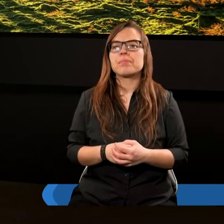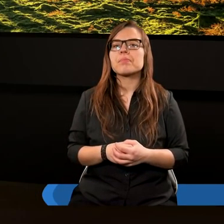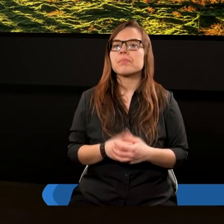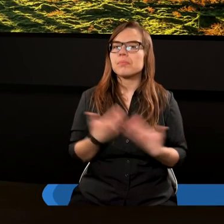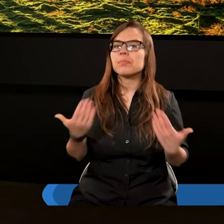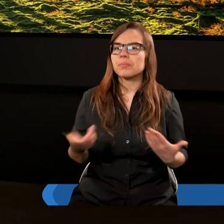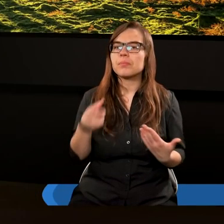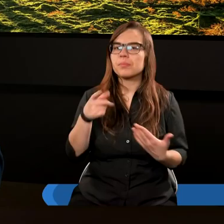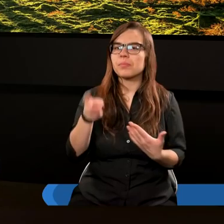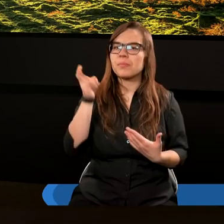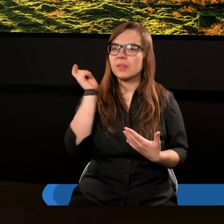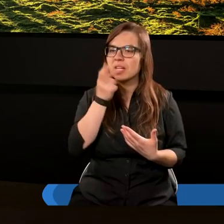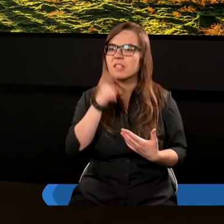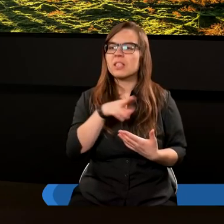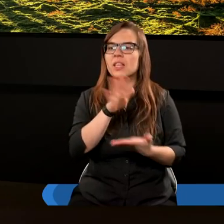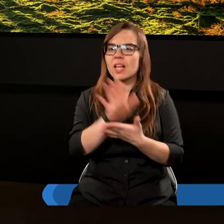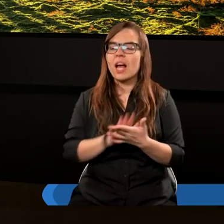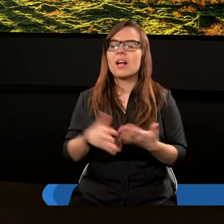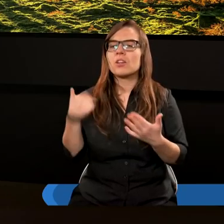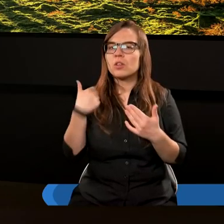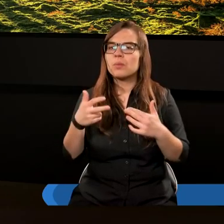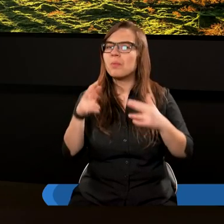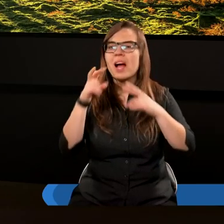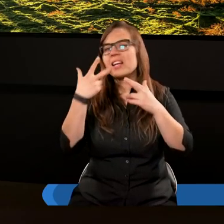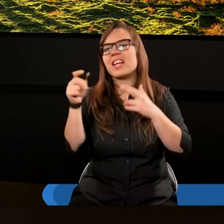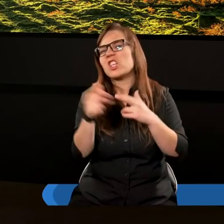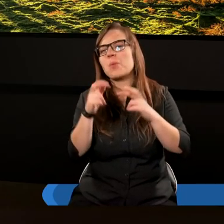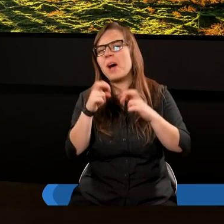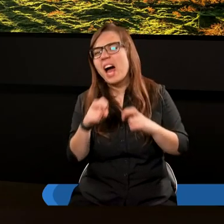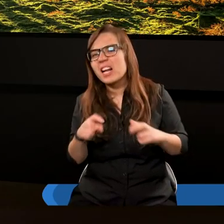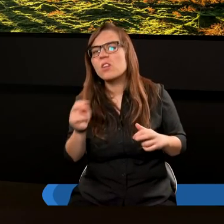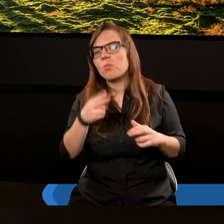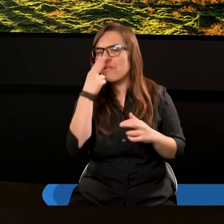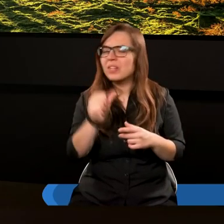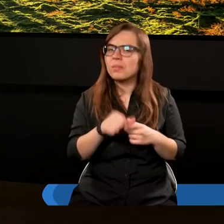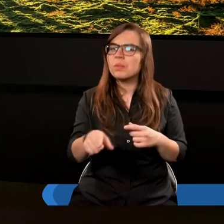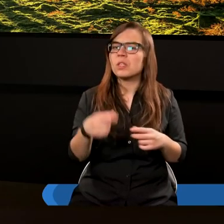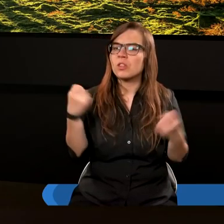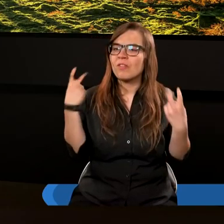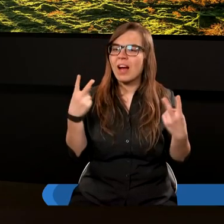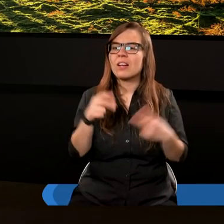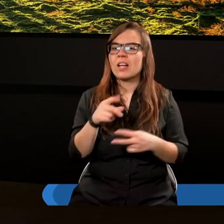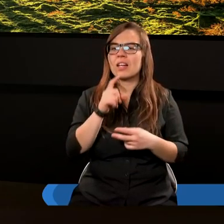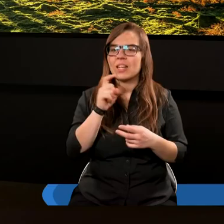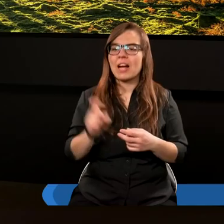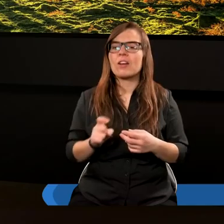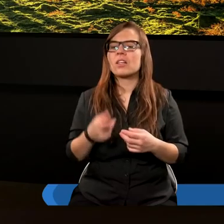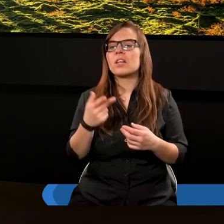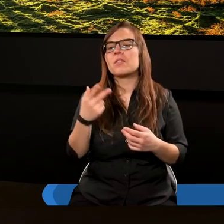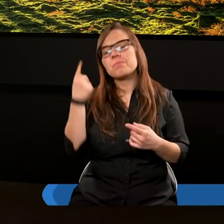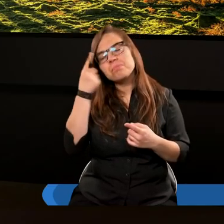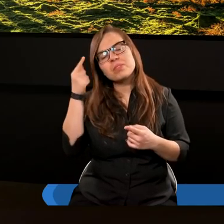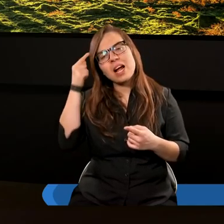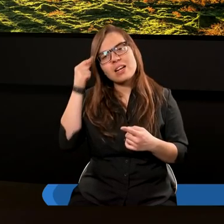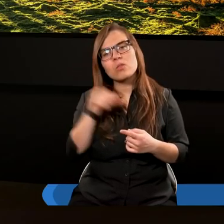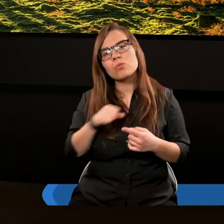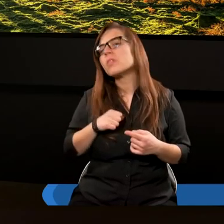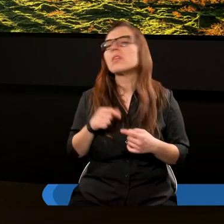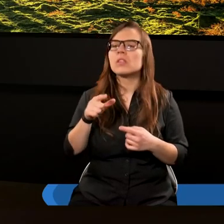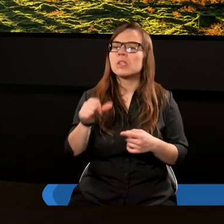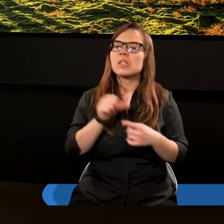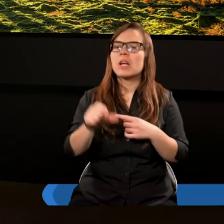Myślę, że tego tekstu nie będziemy analizować, bo on jest dość znany, ale zastanówmy się, jak